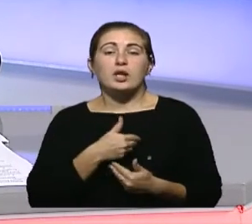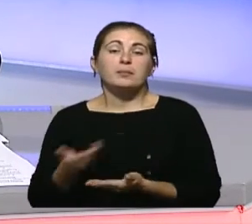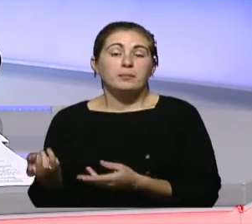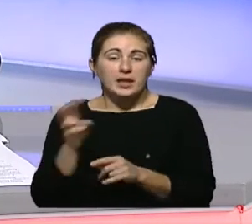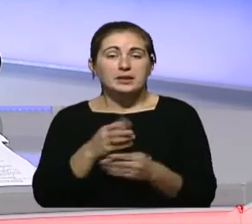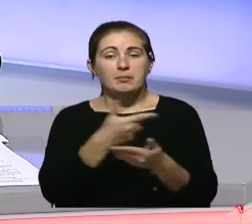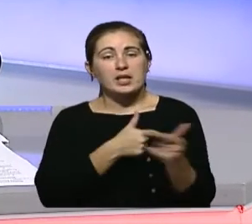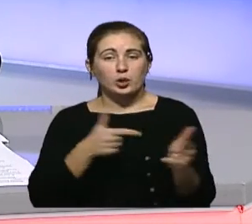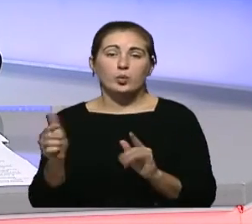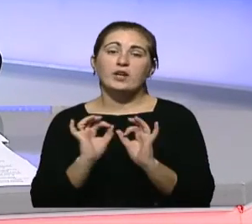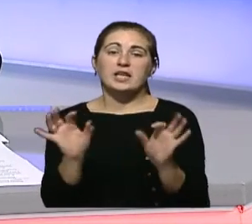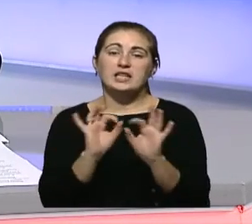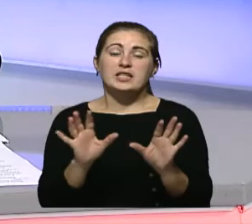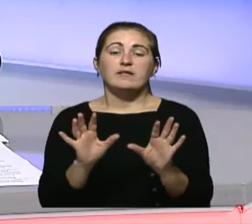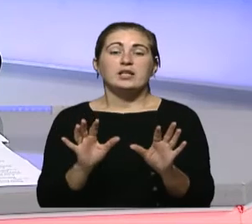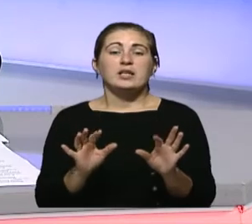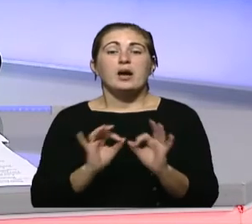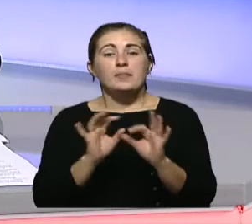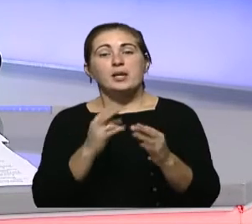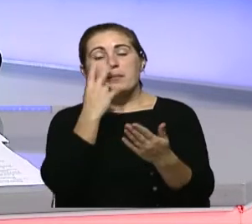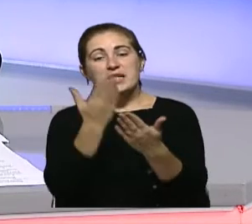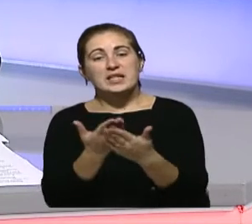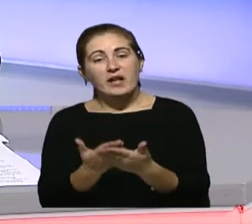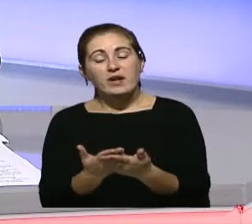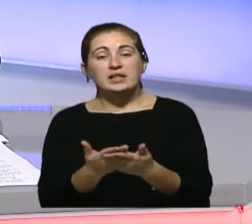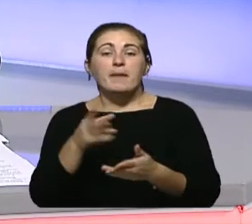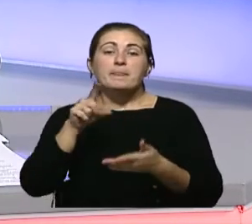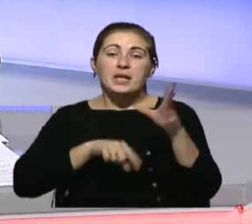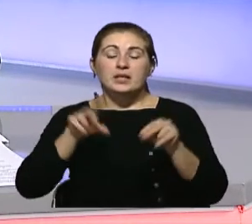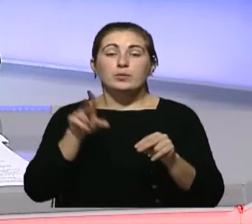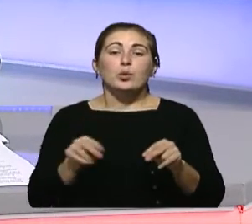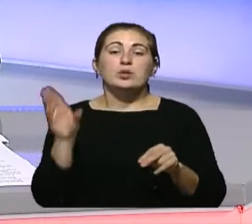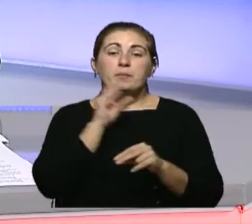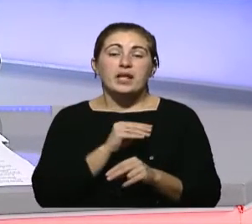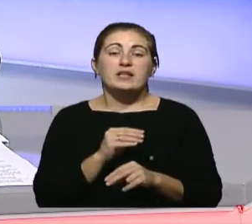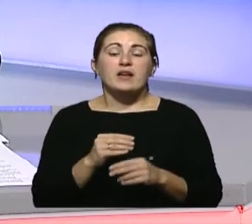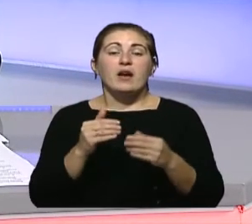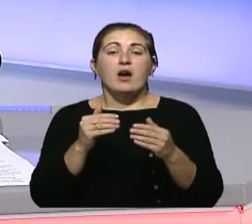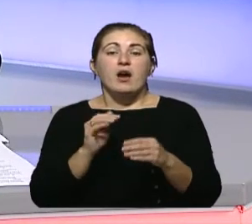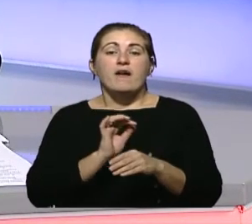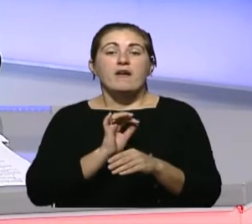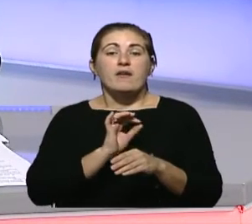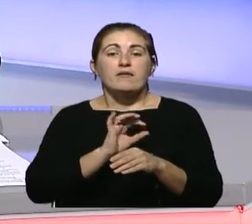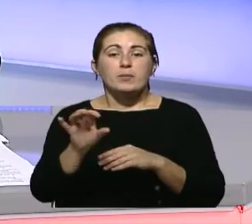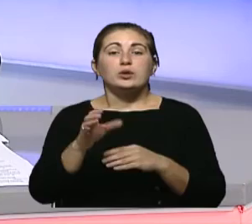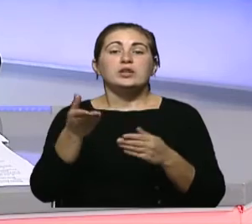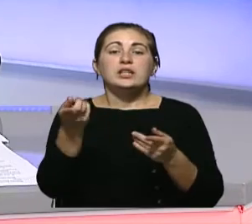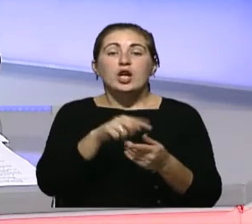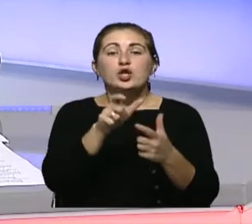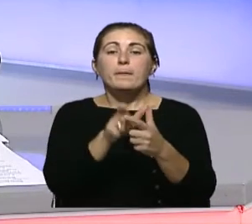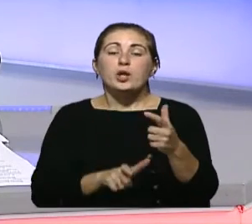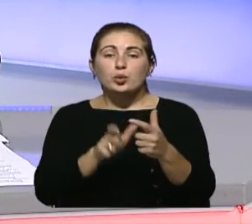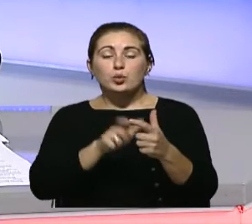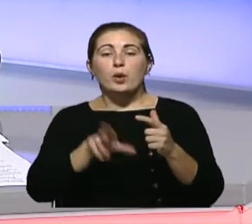готовы рассказывать, разъяснять, презентовать. Надеемся успеть выпустить к этому даже брошюру